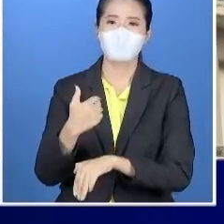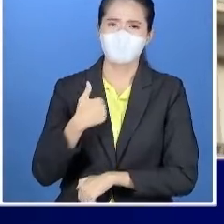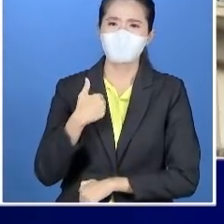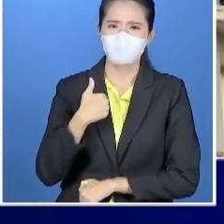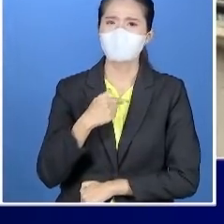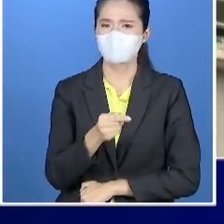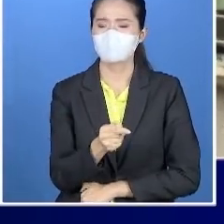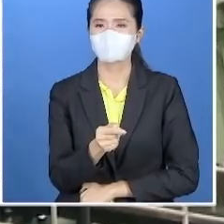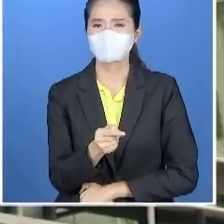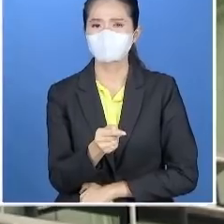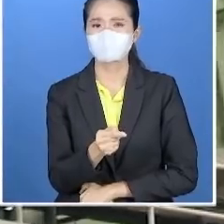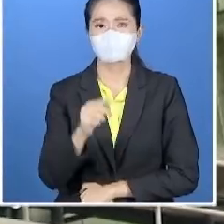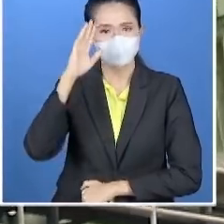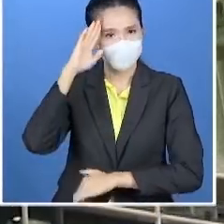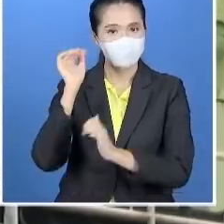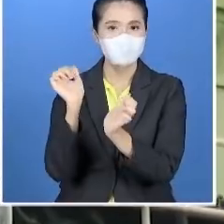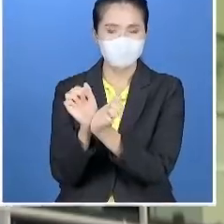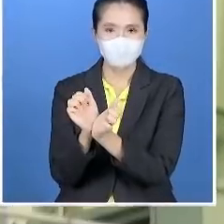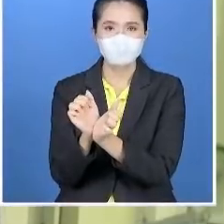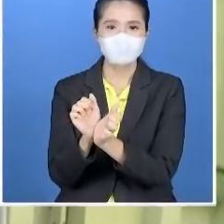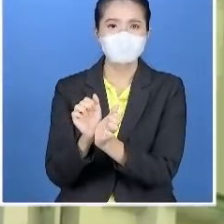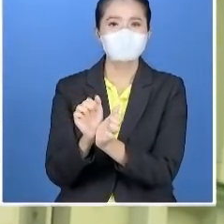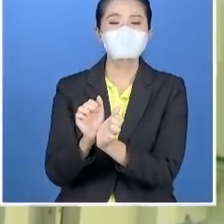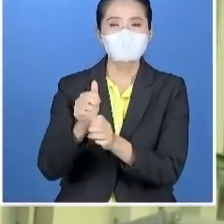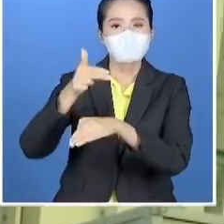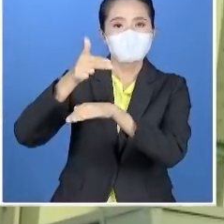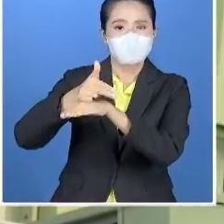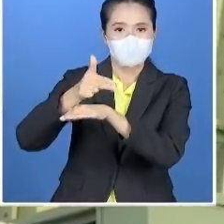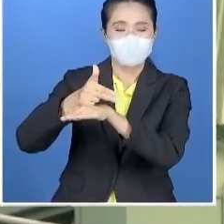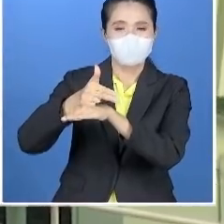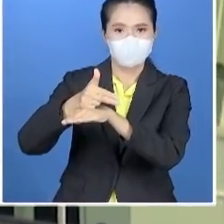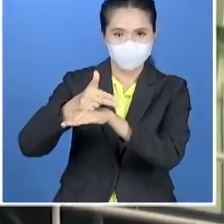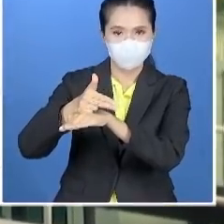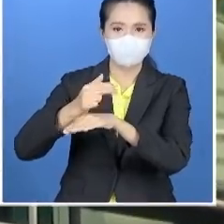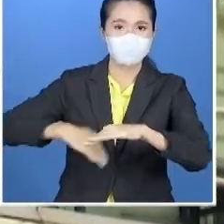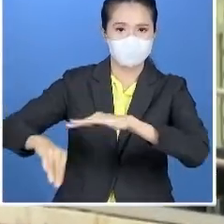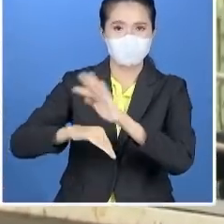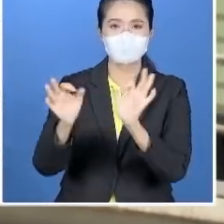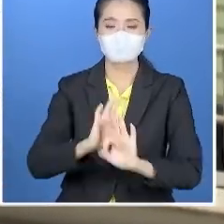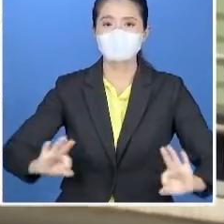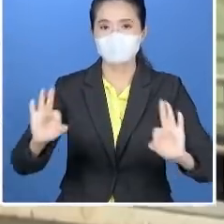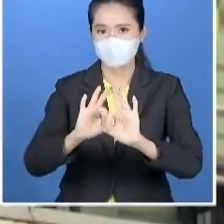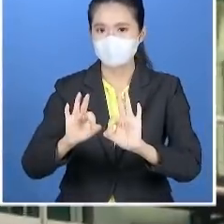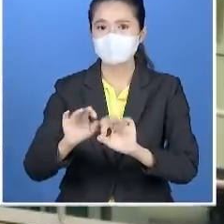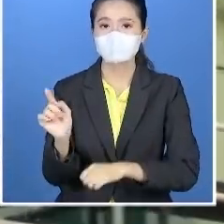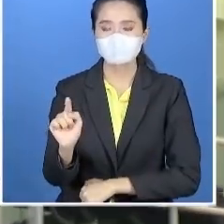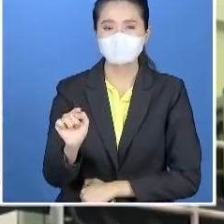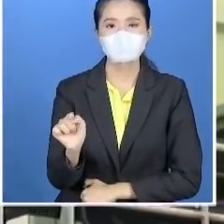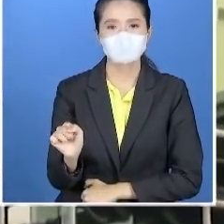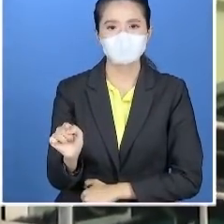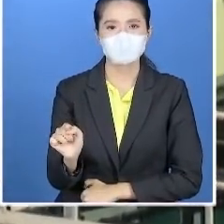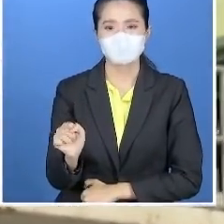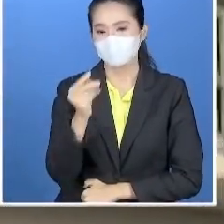การพูดกันถึงว่ามีตำรวจเนี่ยนะครับเขาได้ภาพกล้องวงจรปิดตัวที่ถือเป็นหลักฐานสำคัญภาพจังหวะนั้นนะครับ